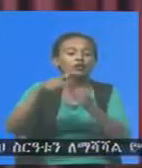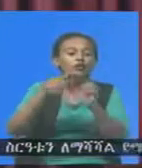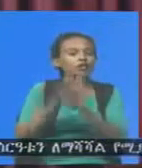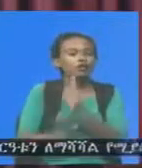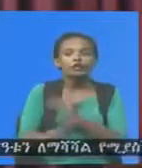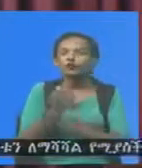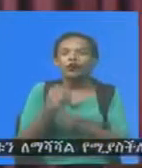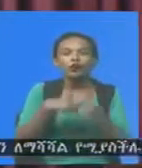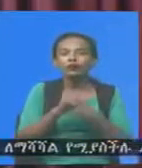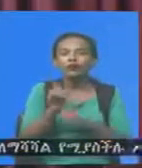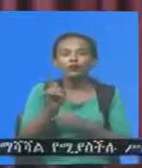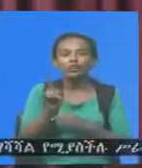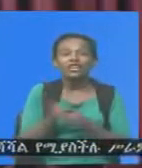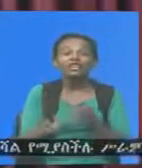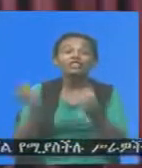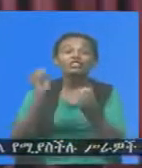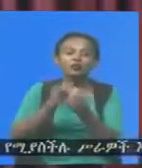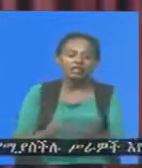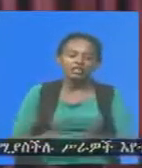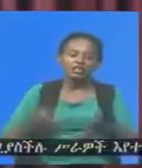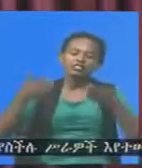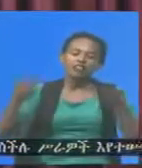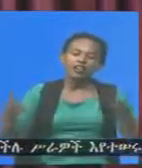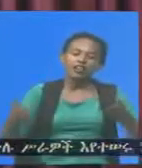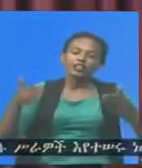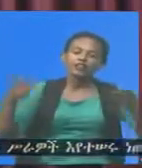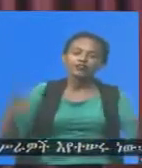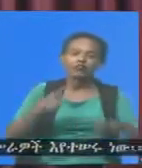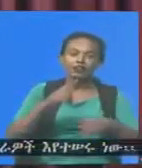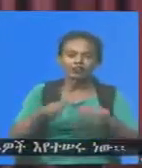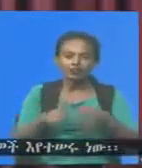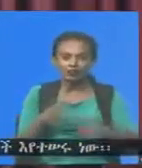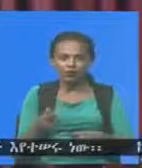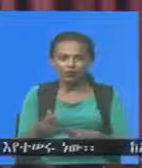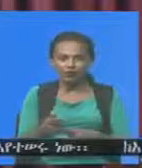አልመጣም። እየጨመረ እየሰፋ ለምንድን ነው የሄደው?